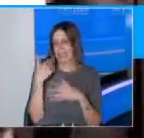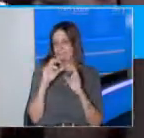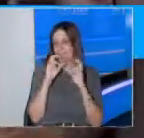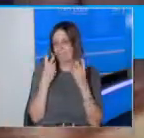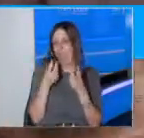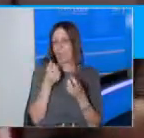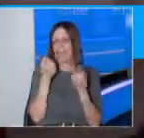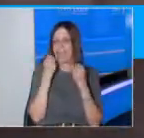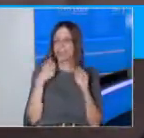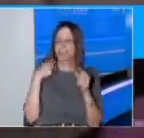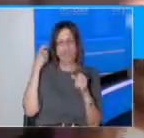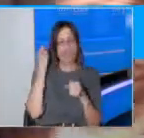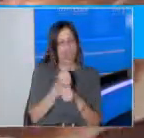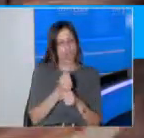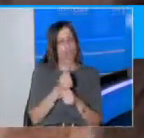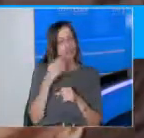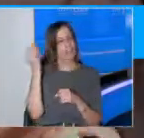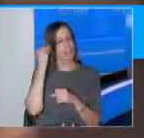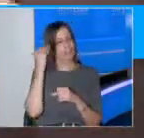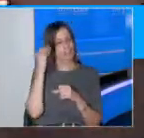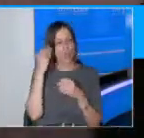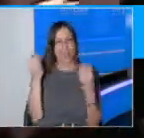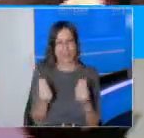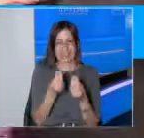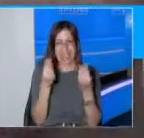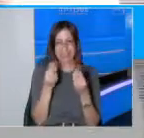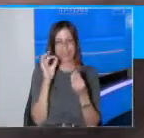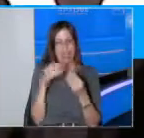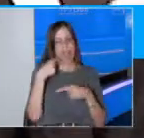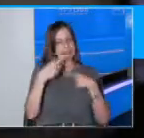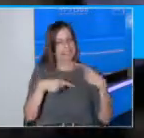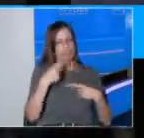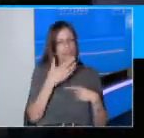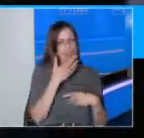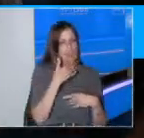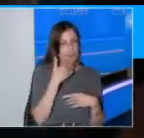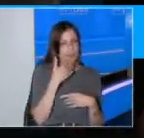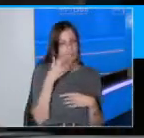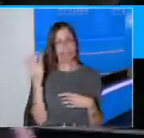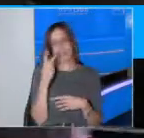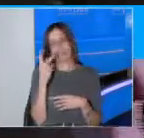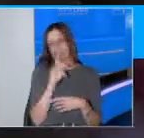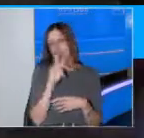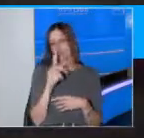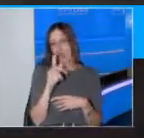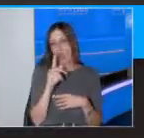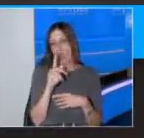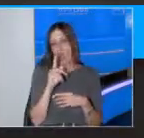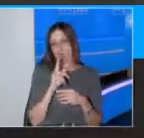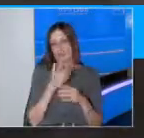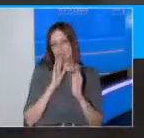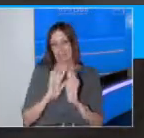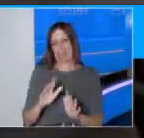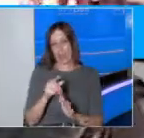החילוני, אני הייתי מתעקש שדווקא ילמדו תכנים של המסורת היהודית, ובוודאי שלא יתנקרו אליהם.